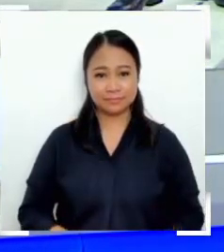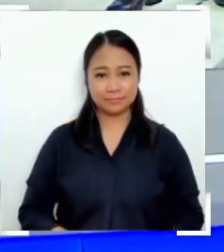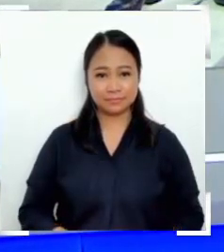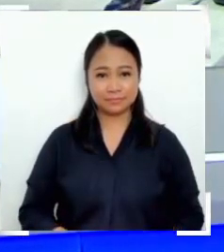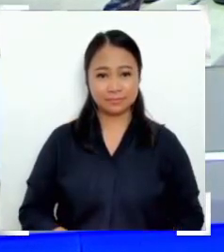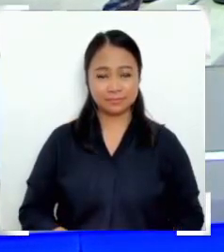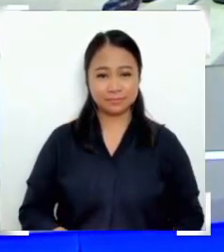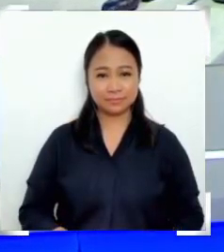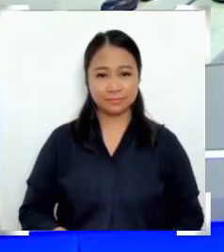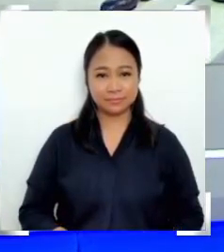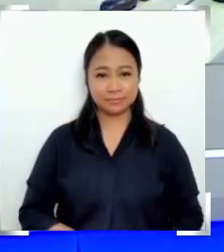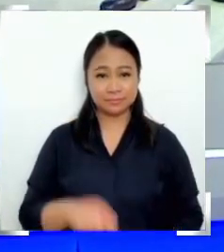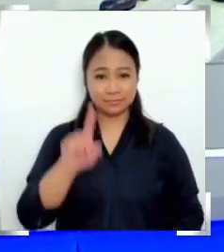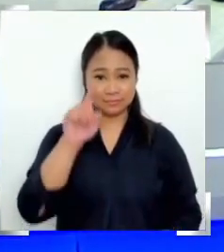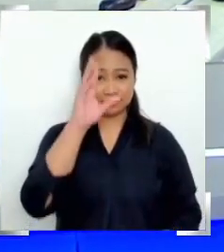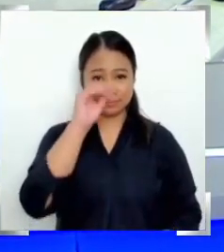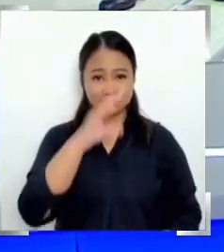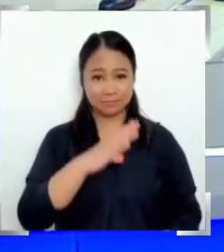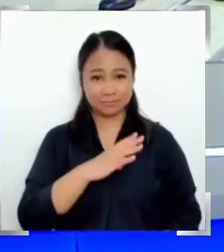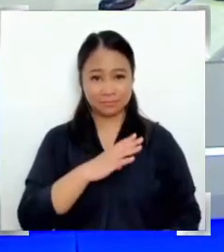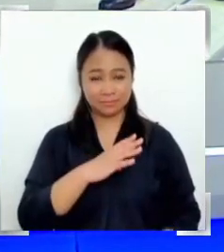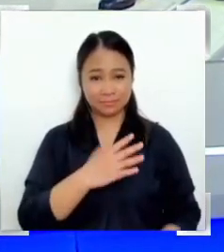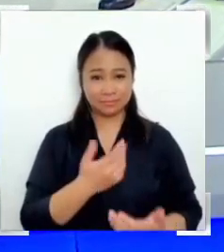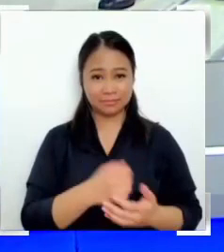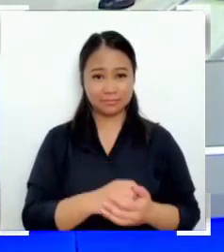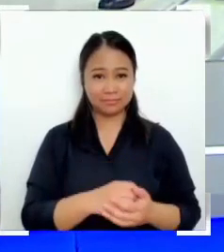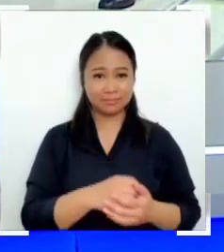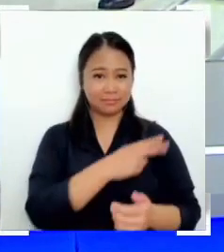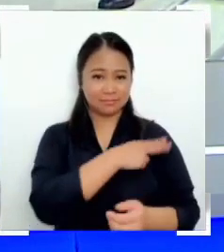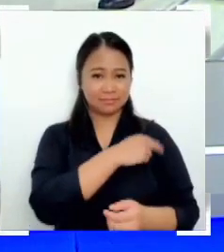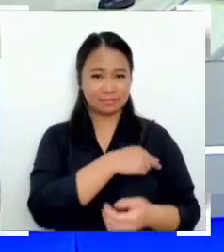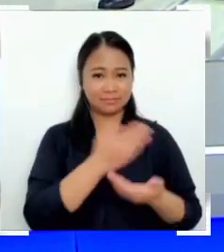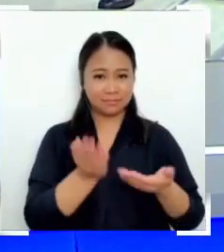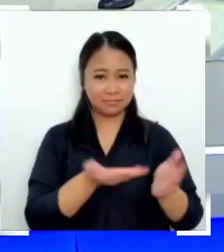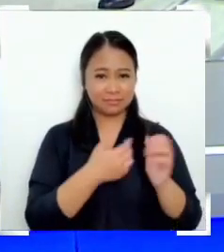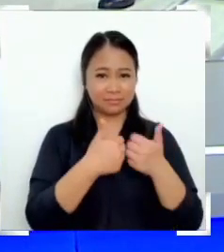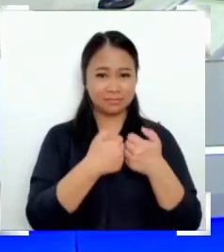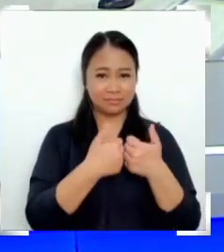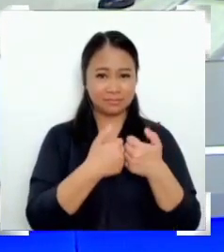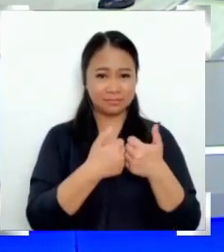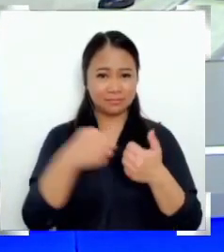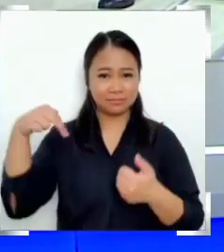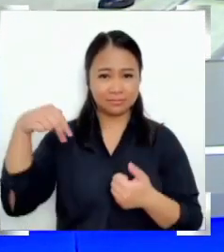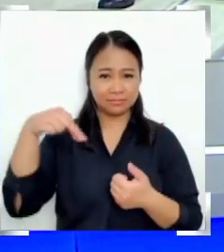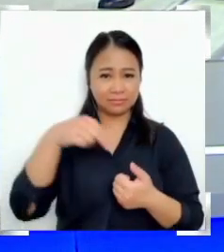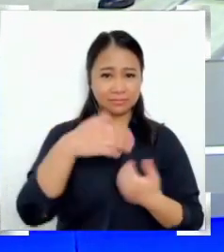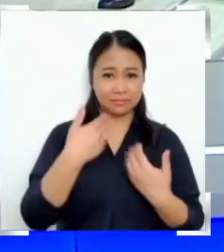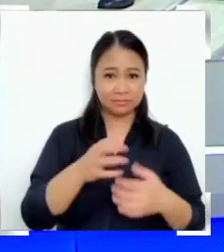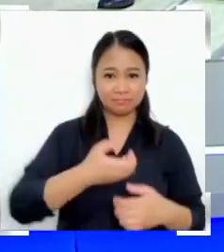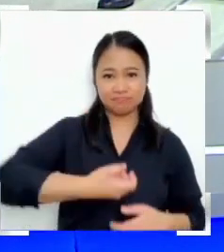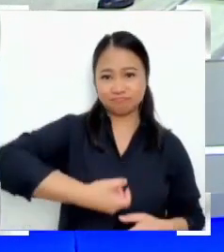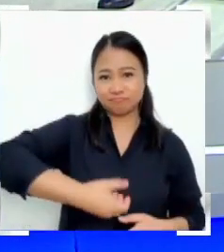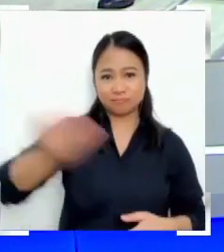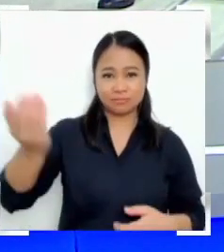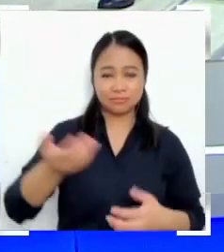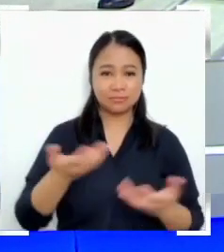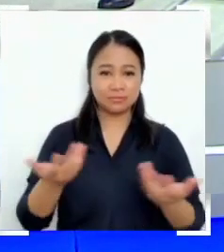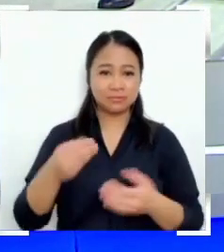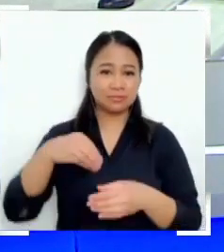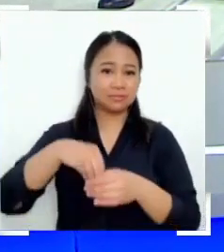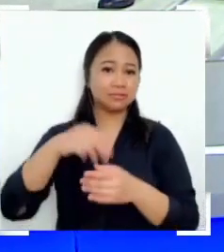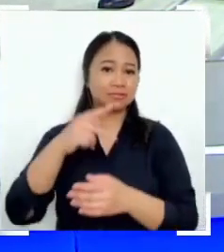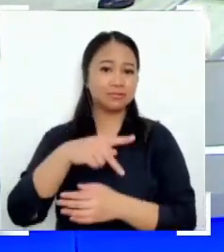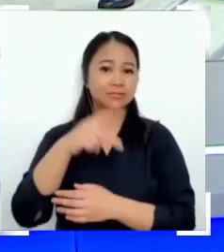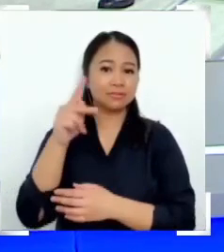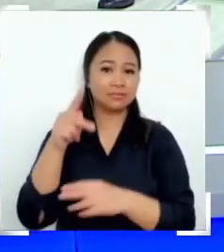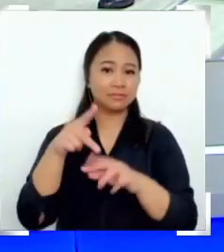Naospital ang isang lalaki at kasintahan niya matapos daw silang sabuyan ng kemikal ng grupo ng mga lalaki sa Dagupan, Pangasinan. Pero iba